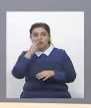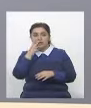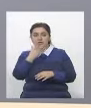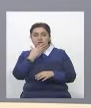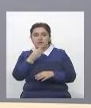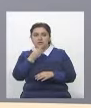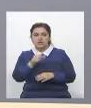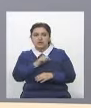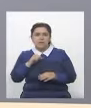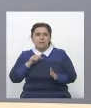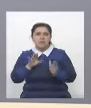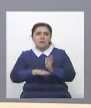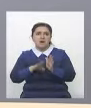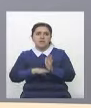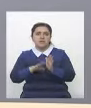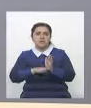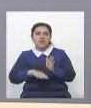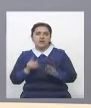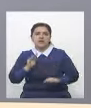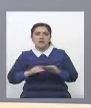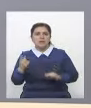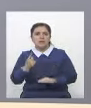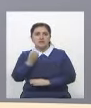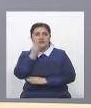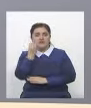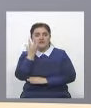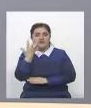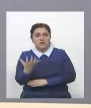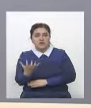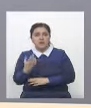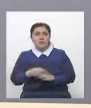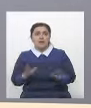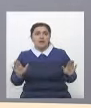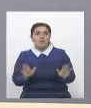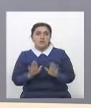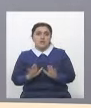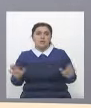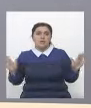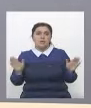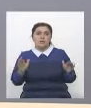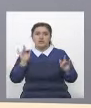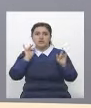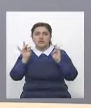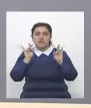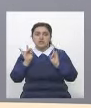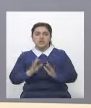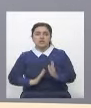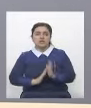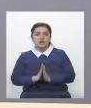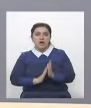самых простых вещах, в первом подснежнике, в пении соловья, в шелесте